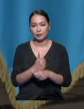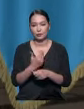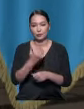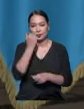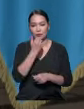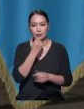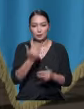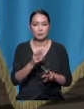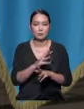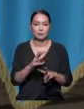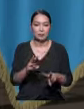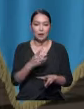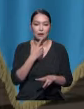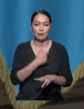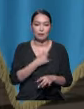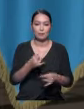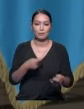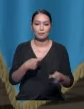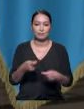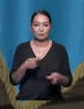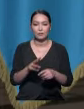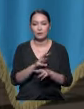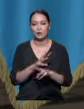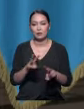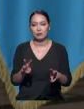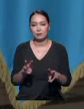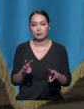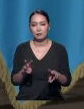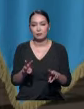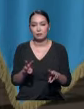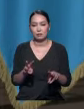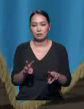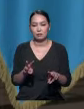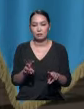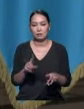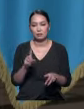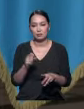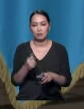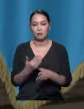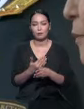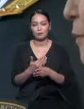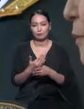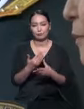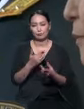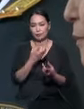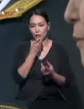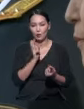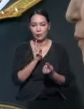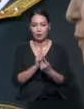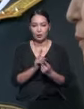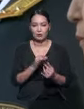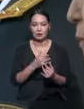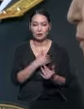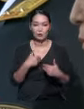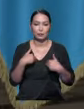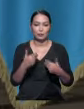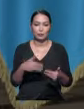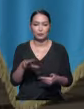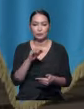министра обороны и руководство министерства в столь за оказанный прием. Также хочу поздравить женщин